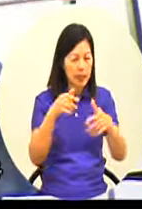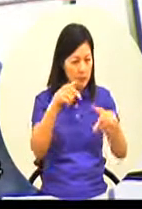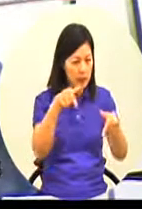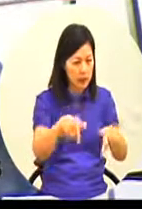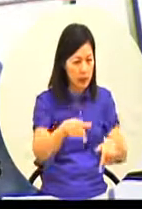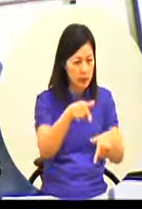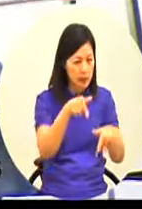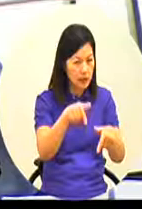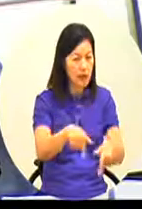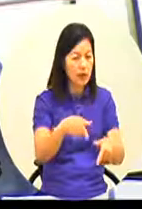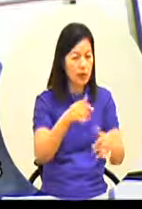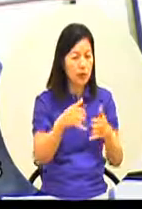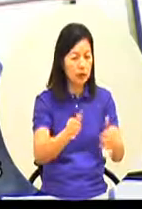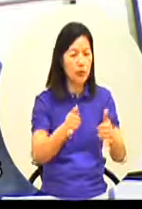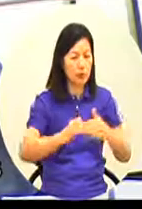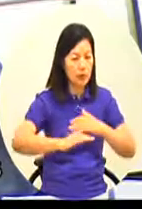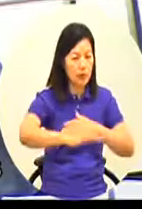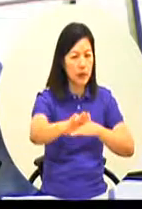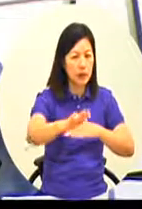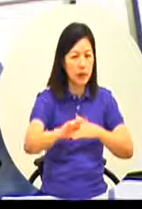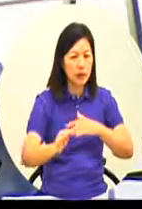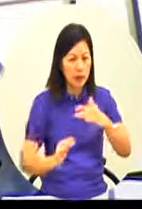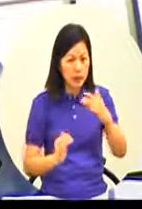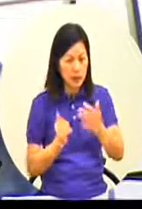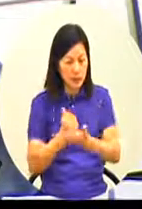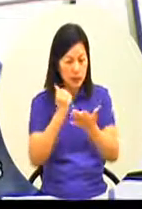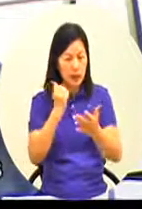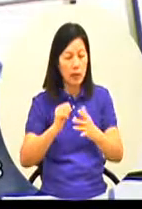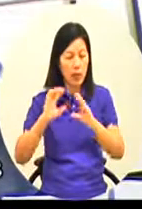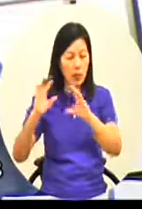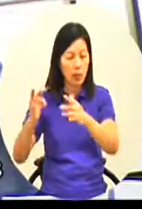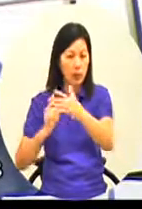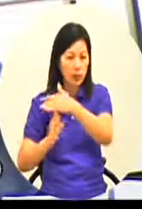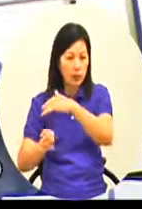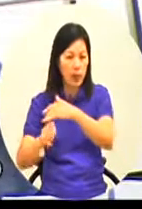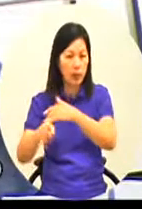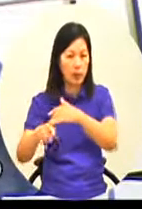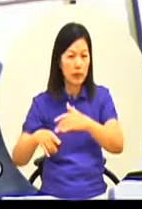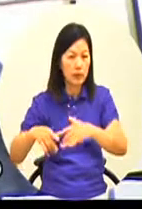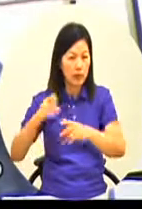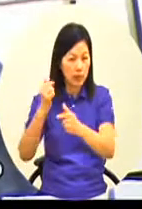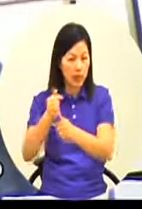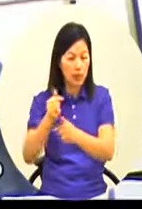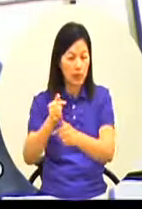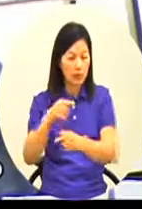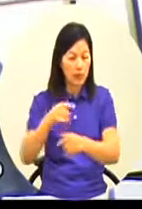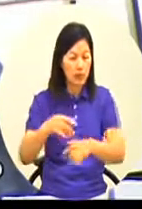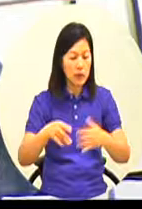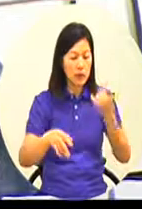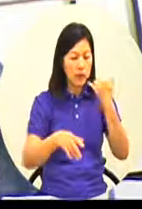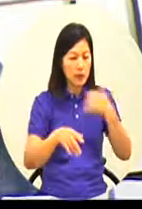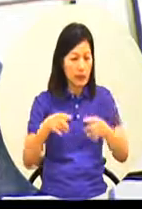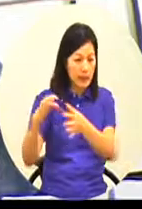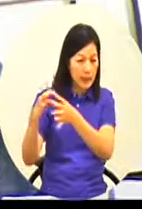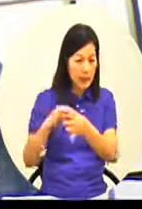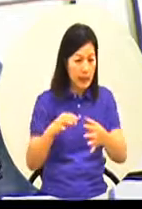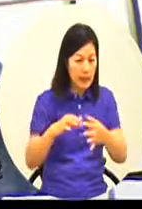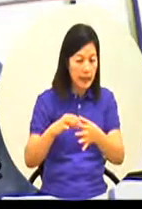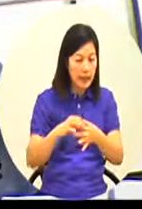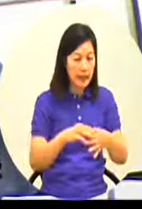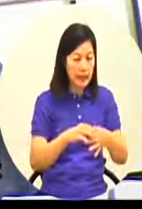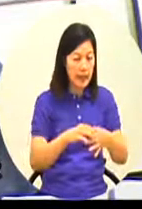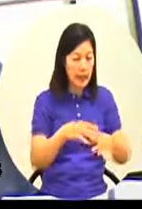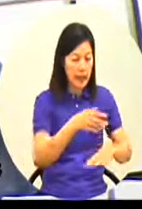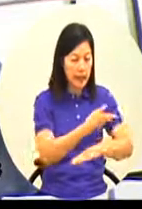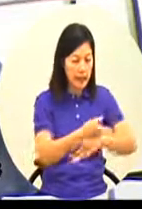度有达到这个国道标准了。那这一条沿海路是造成非常大的民怨，我相信包括连我